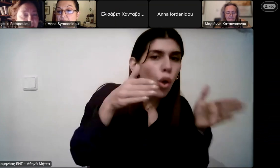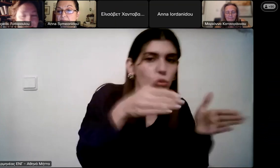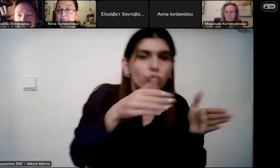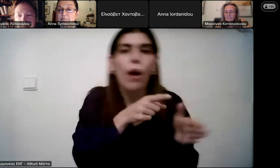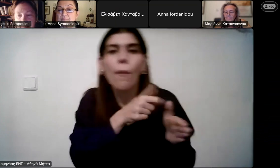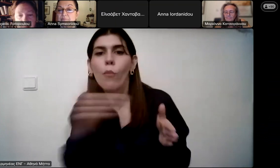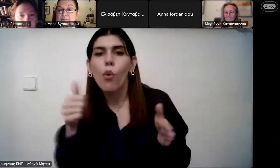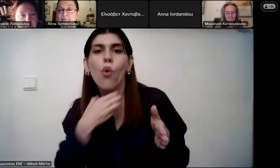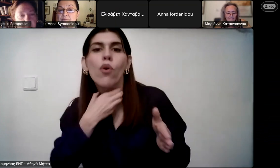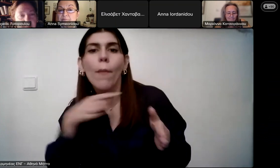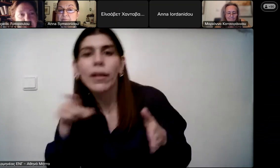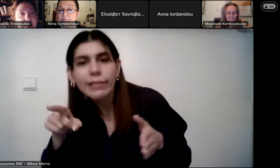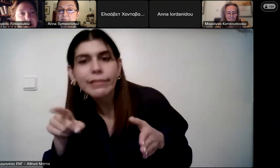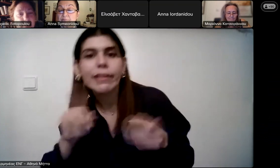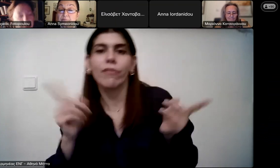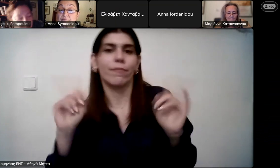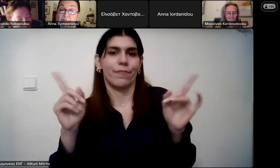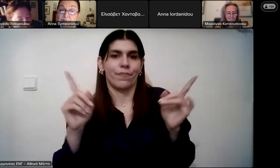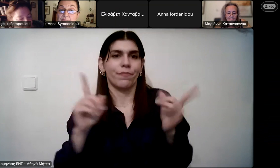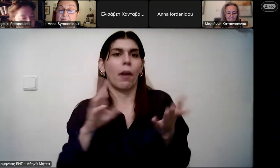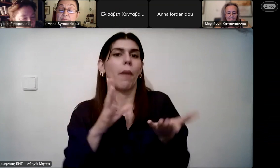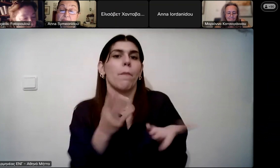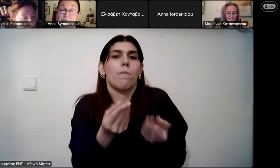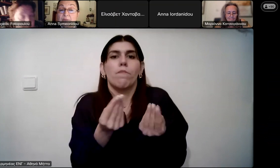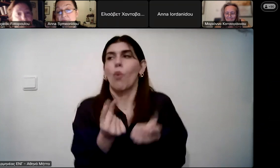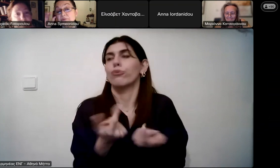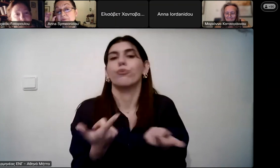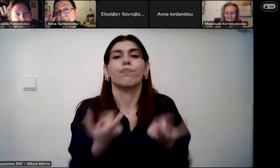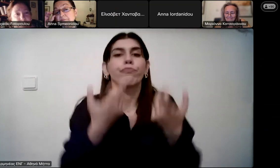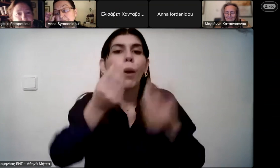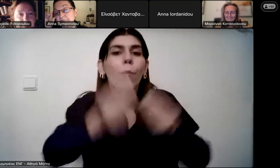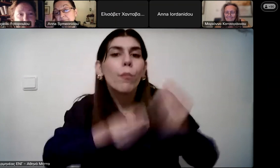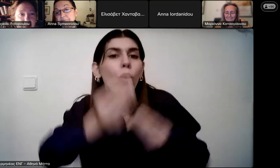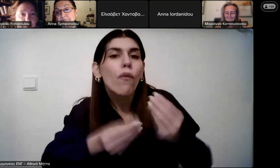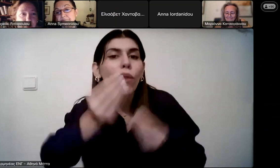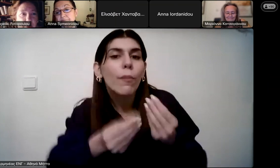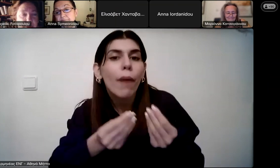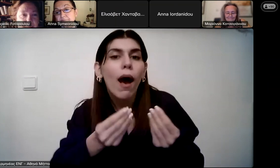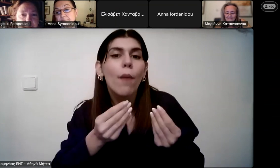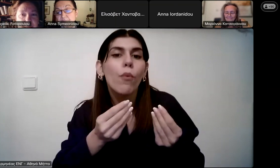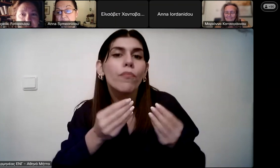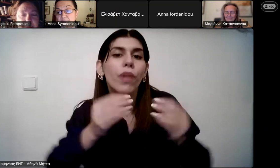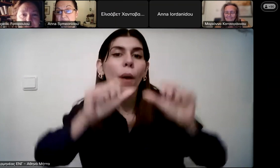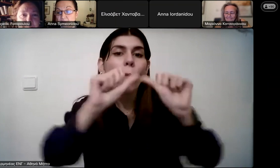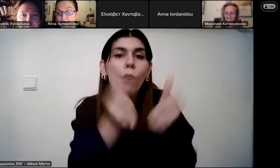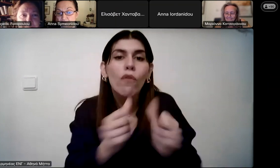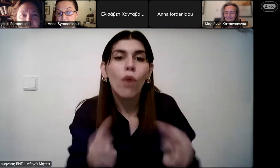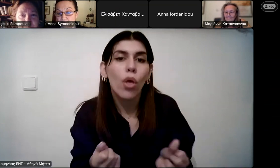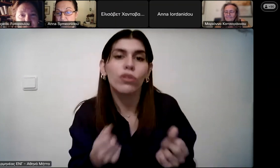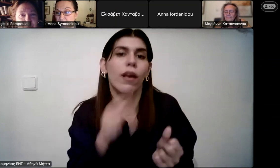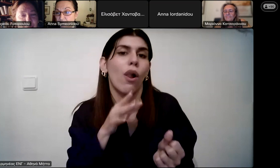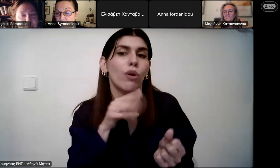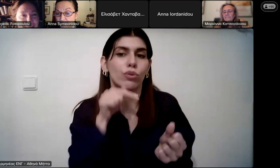δηλαδή μόνο το πώς θα λυθούν τα διάφορα προβλήματα που θέτει η μορφολογία. Κατά την άποψή